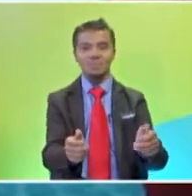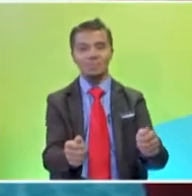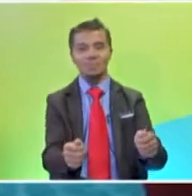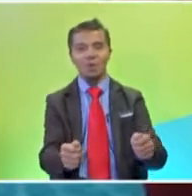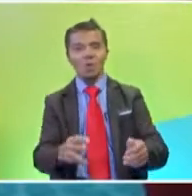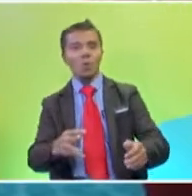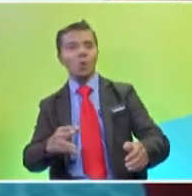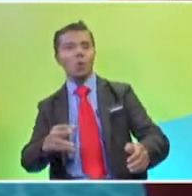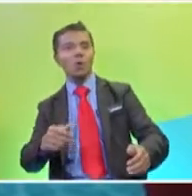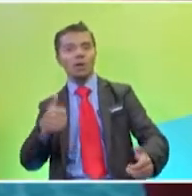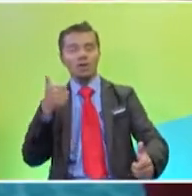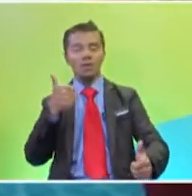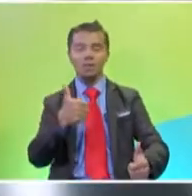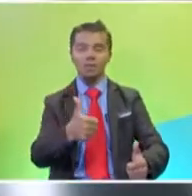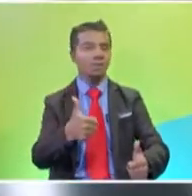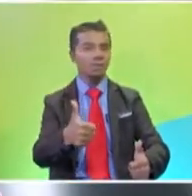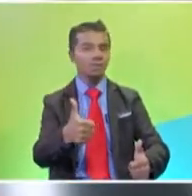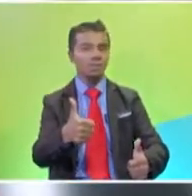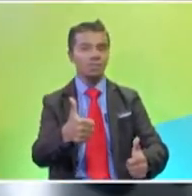Wah, hebatnya pertunjukan ni.